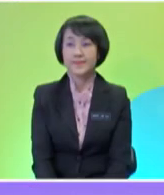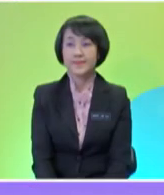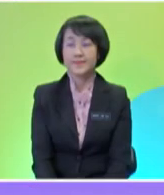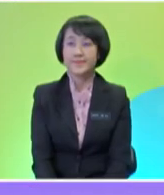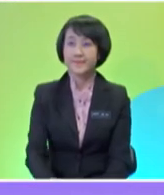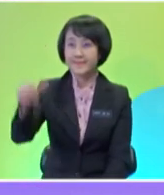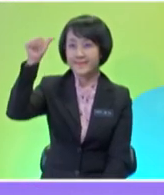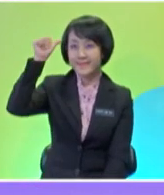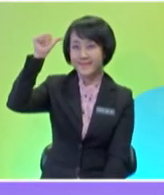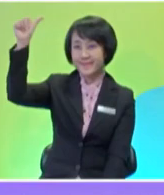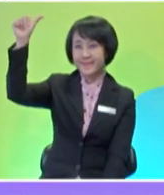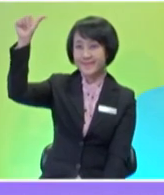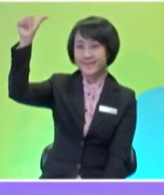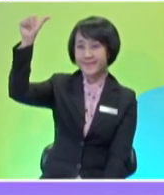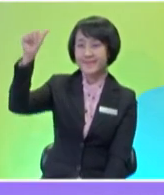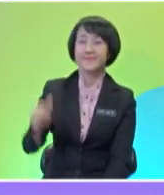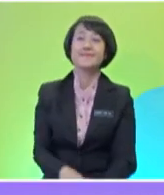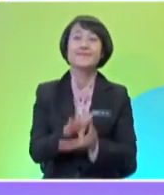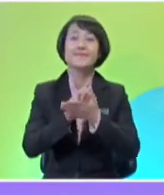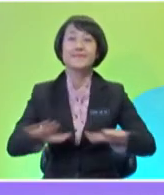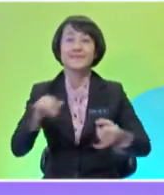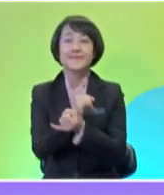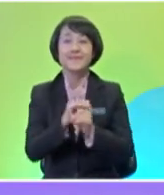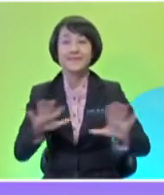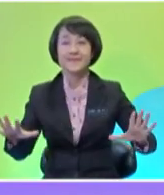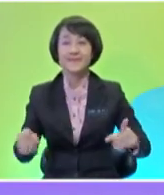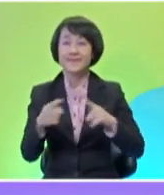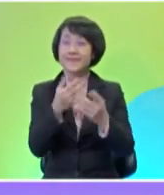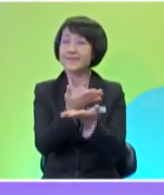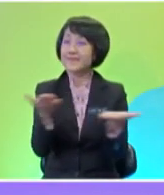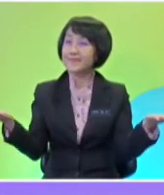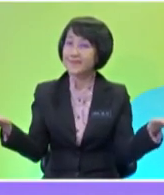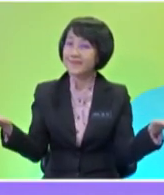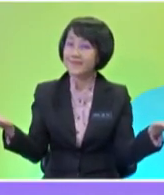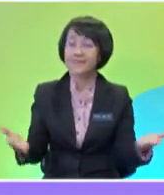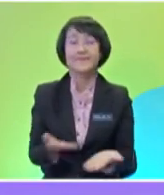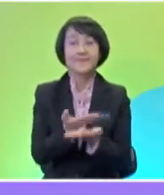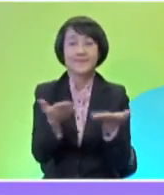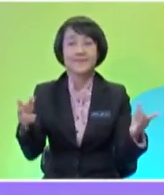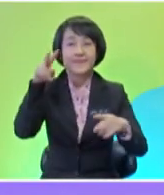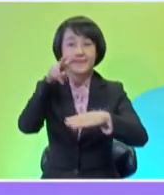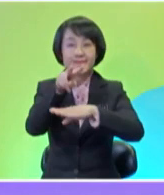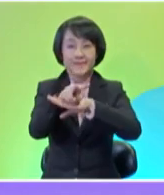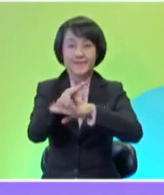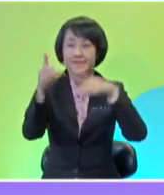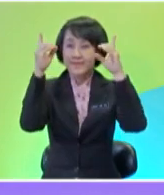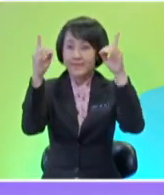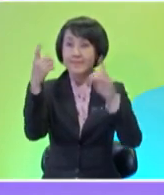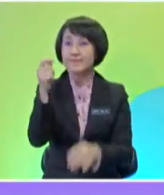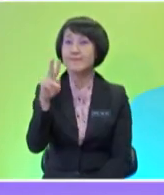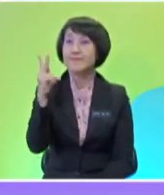Assalamualaikum selamat sejahtera kepada anda semua anda sedang menyaksikan di Net